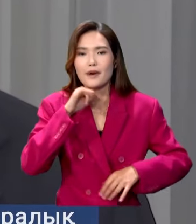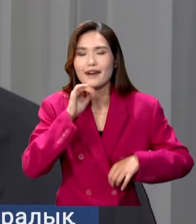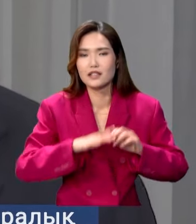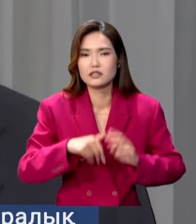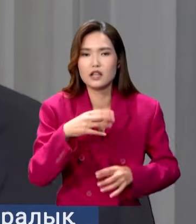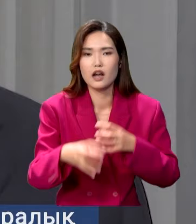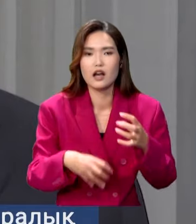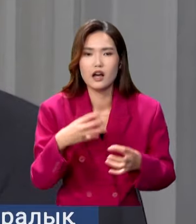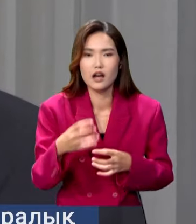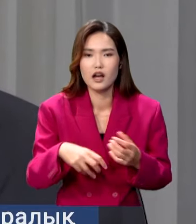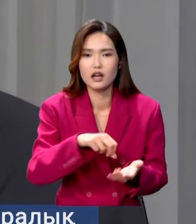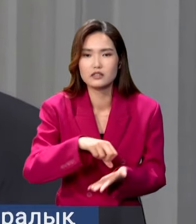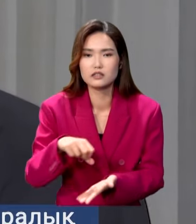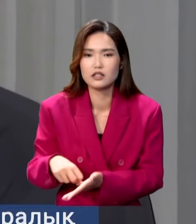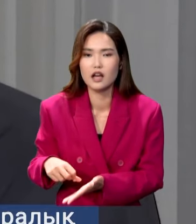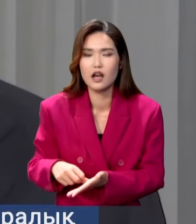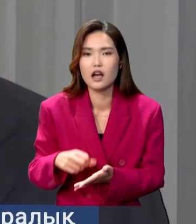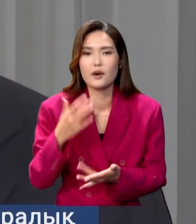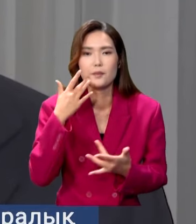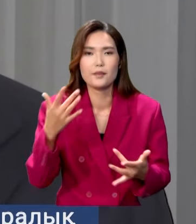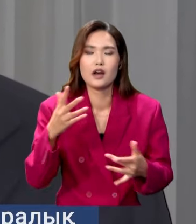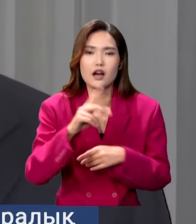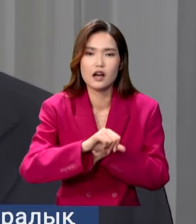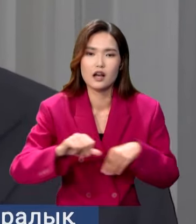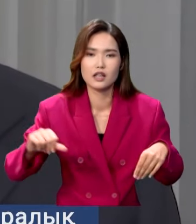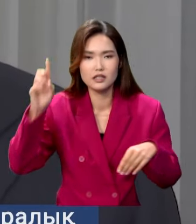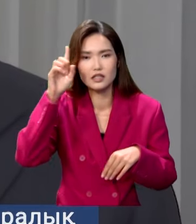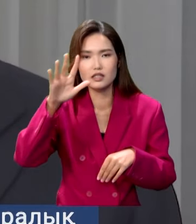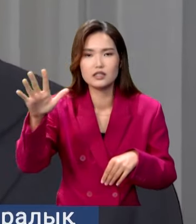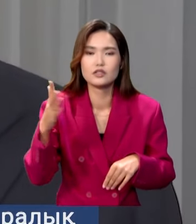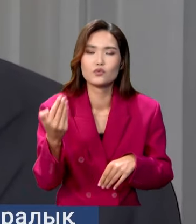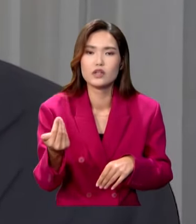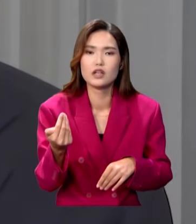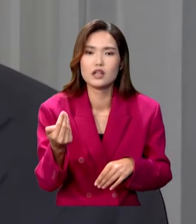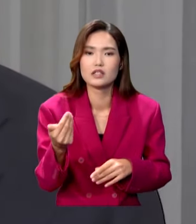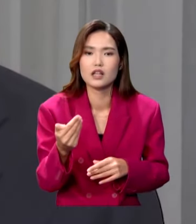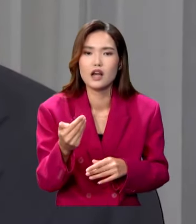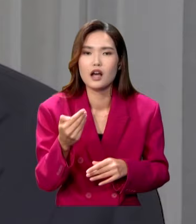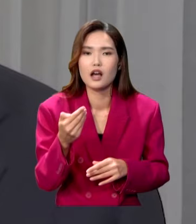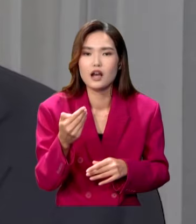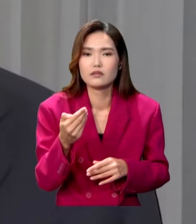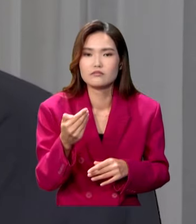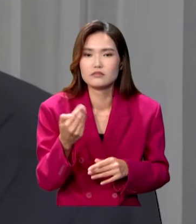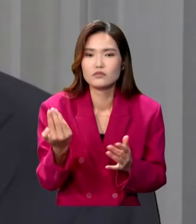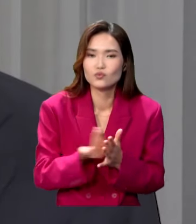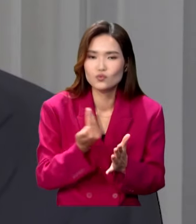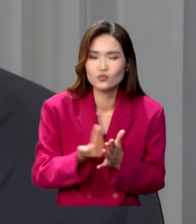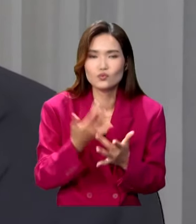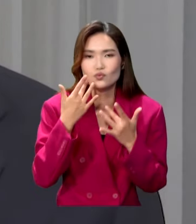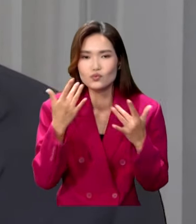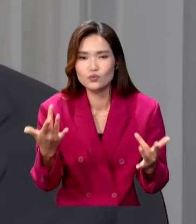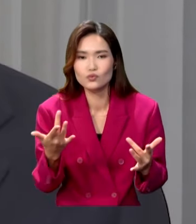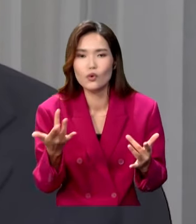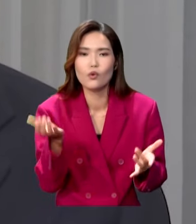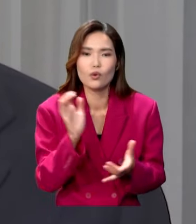аудиторию с последними наработками известных зарубежных ученых,